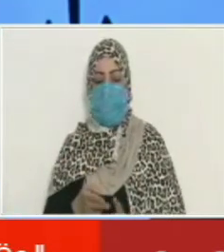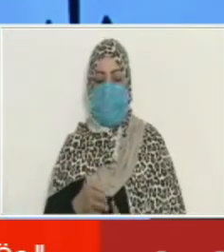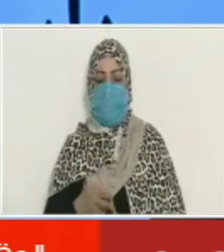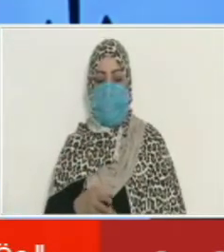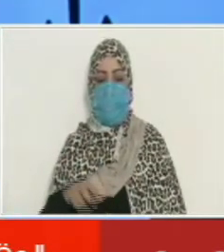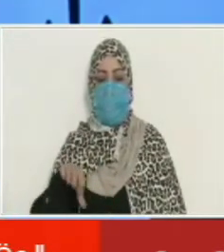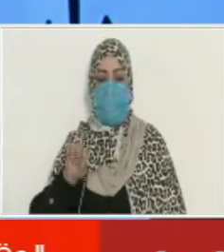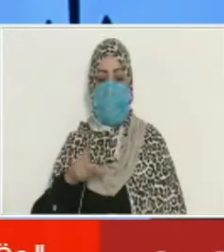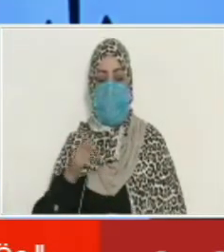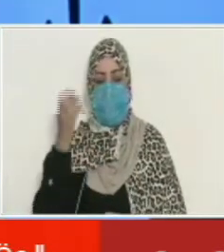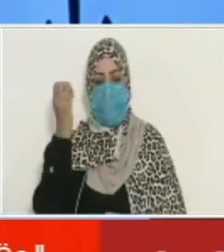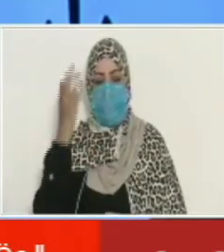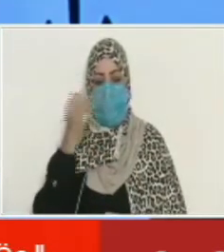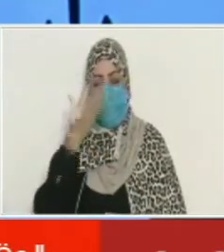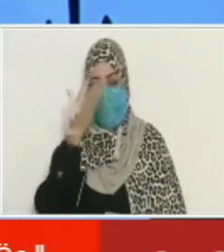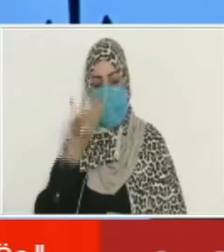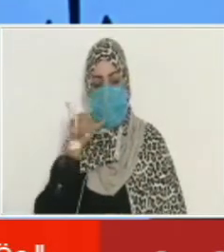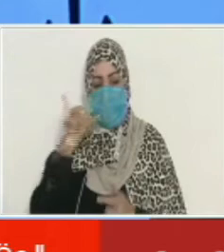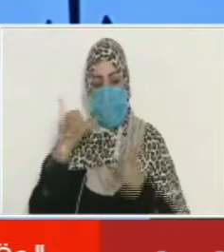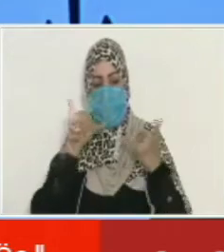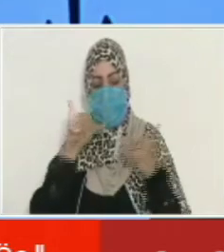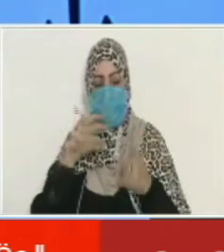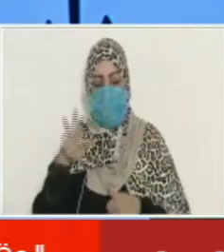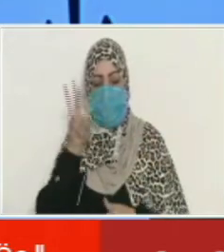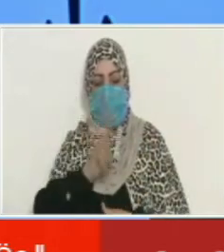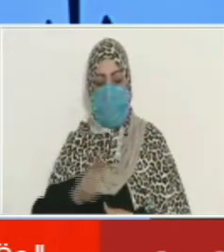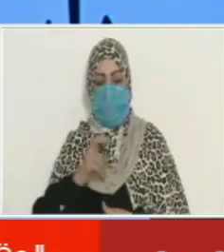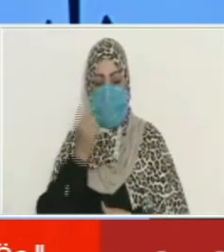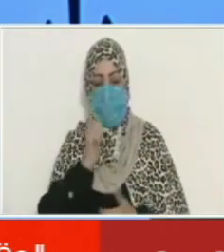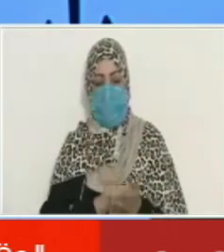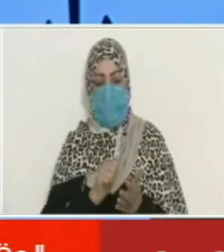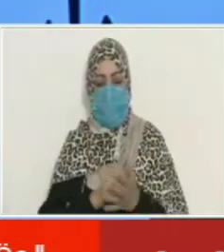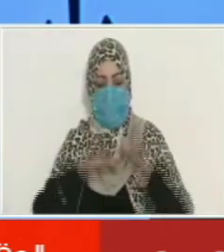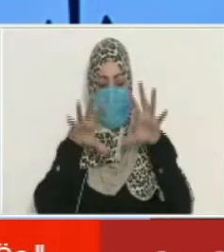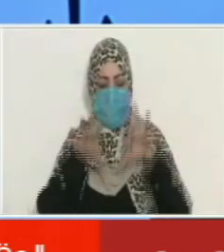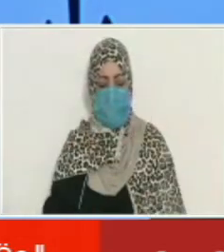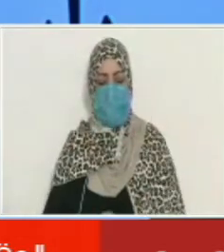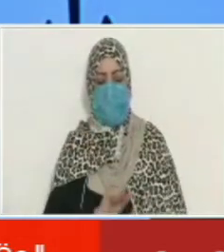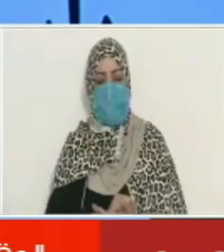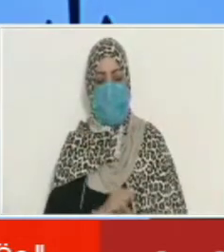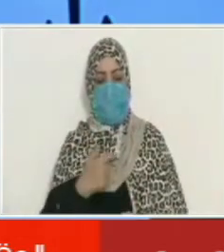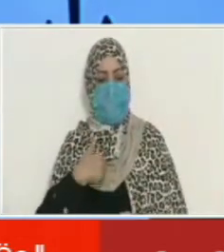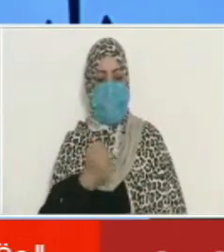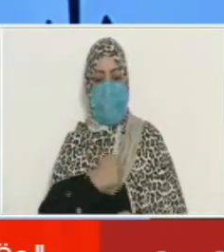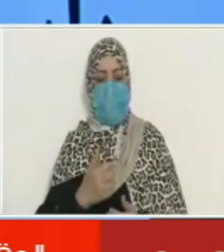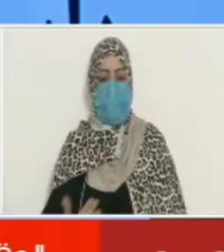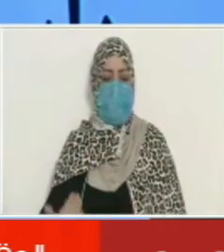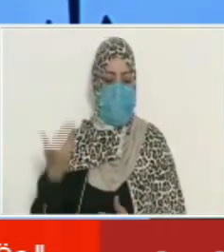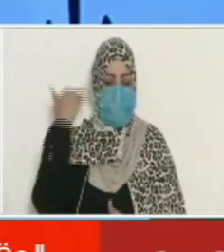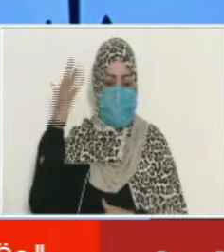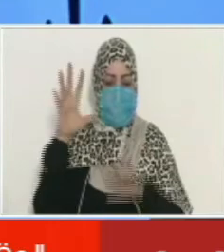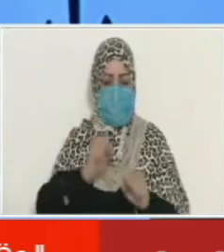فيها والصيام فيها، لا شك أن وإثم من فعل ذلك، لا شك أن يعني الدخول في بيت المهجرين